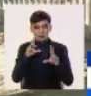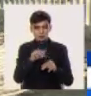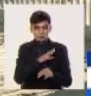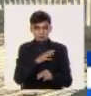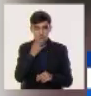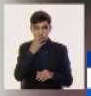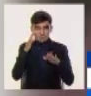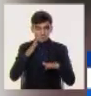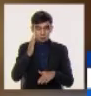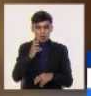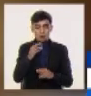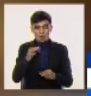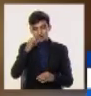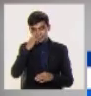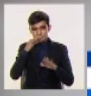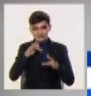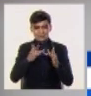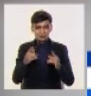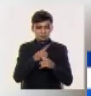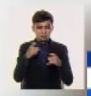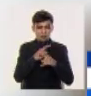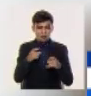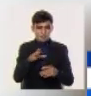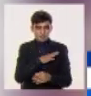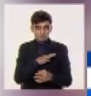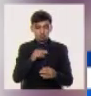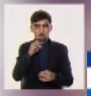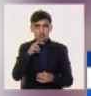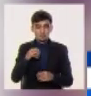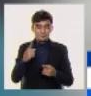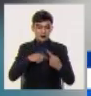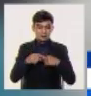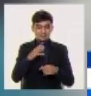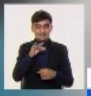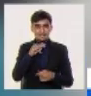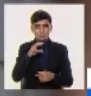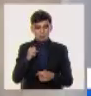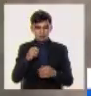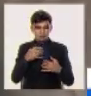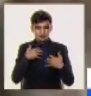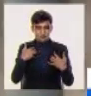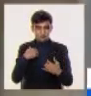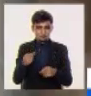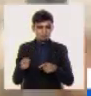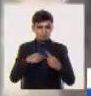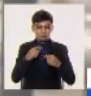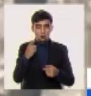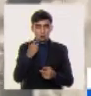теплый вольер но казахстанцы в соцсетях развернули челлендж с хэштегом верните симбу даниял у